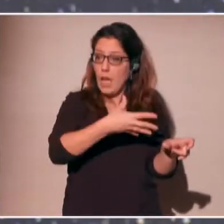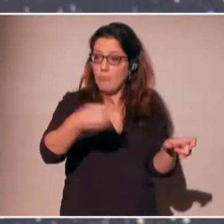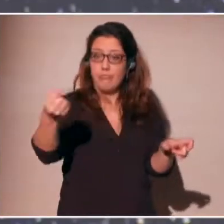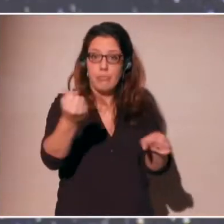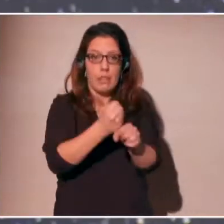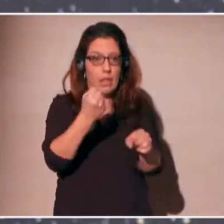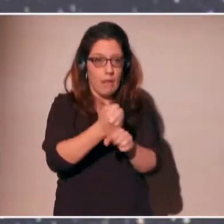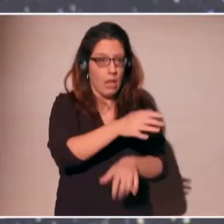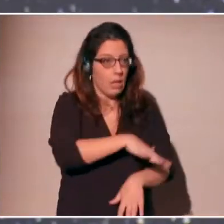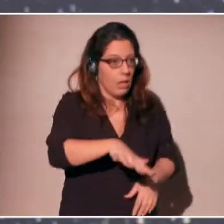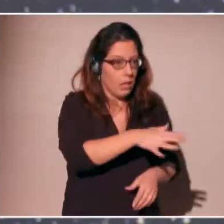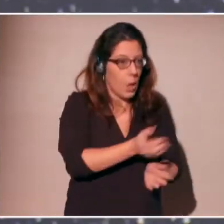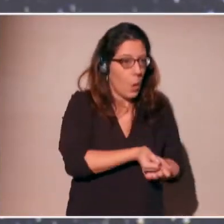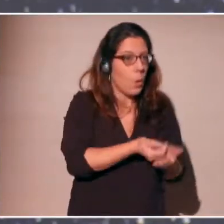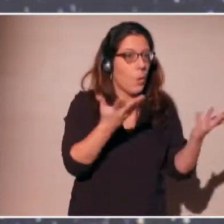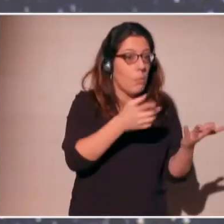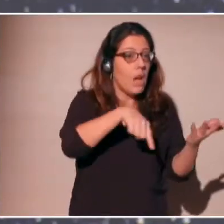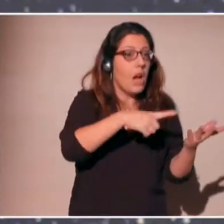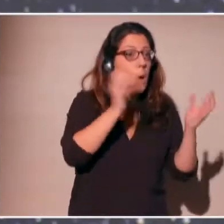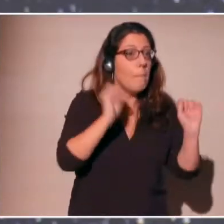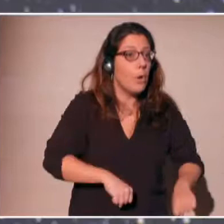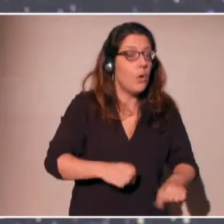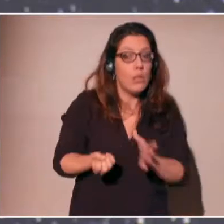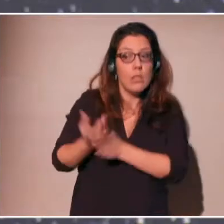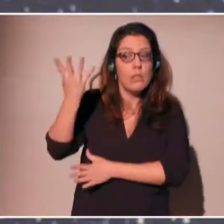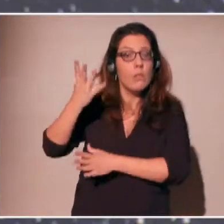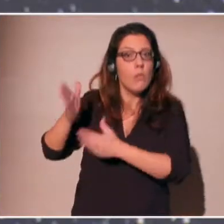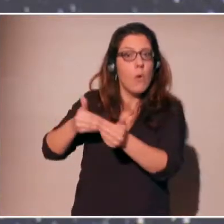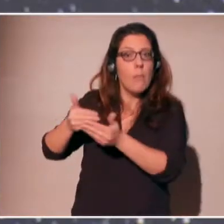d'entre eux seront capables d'apprendre un nouveau métier?